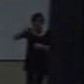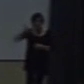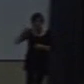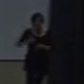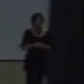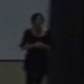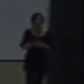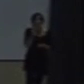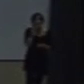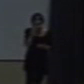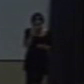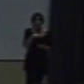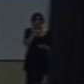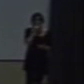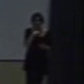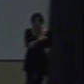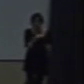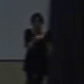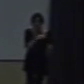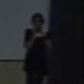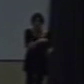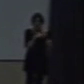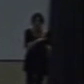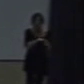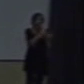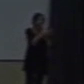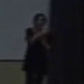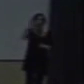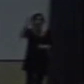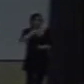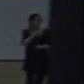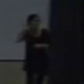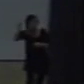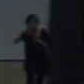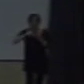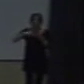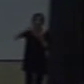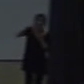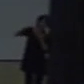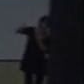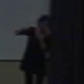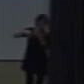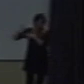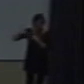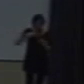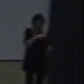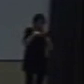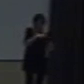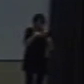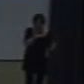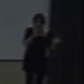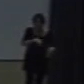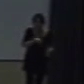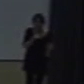poso 15 tuits al dia explicant què està passant a Síria, Líbia i a Washington, doncs porta temps, que has d'estar primer atent a què passa, després de